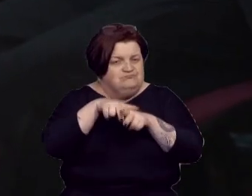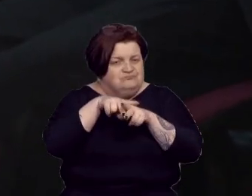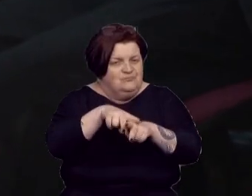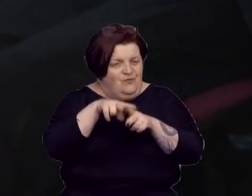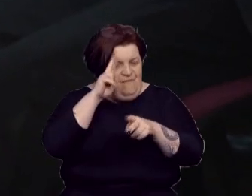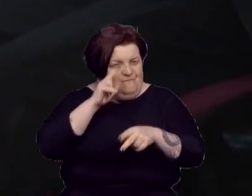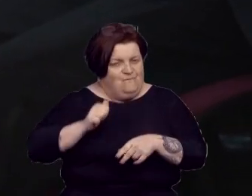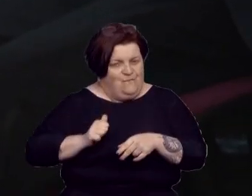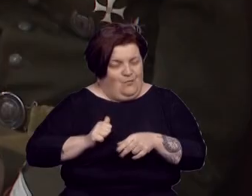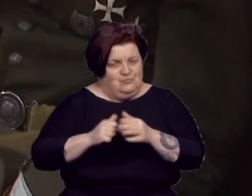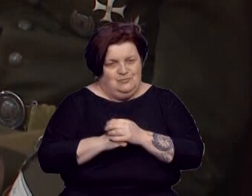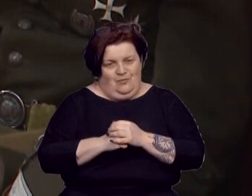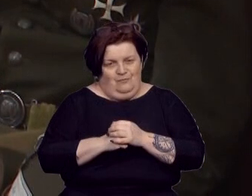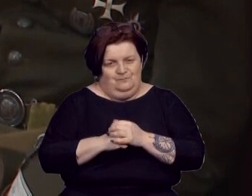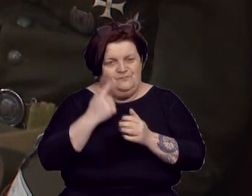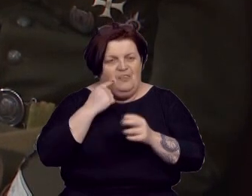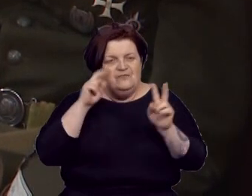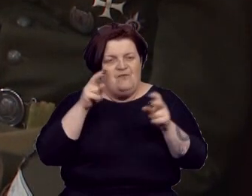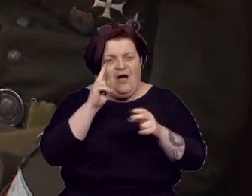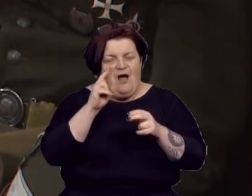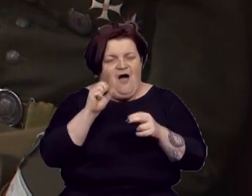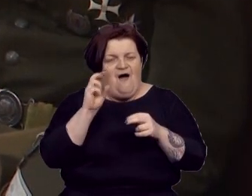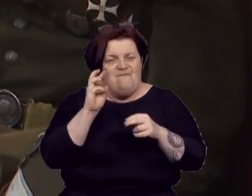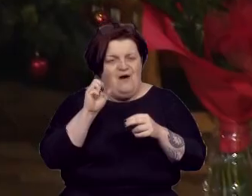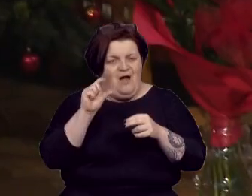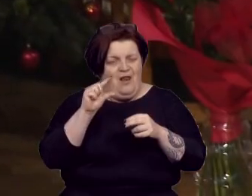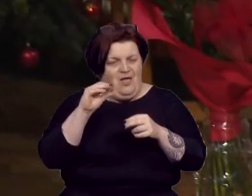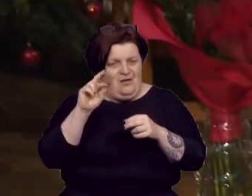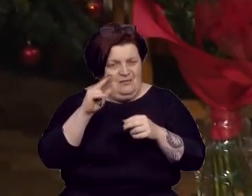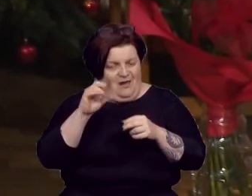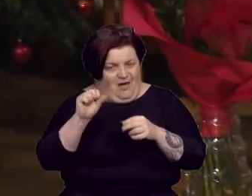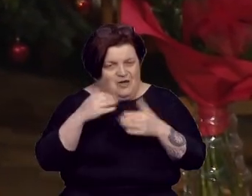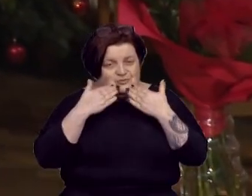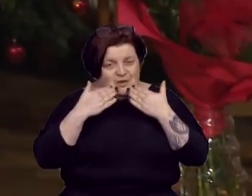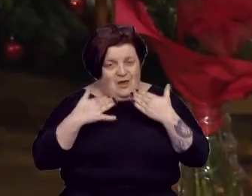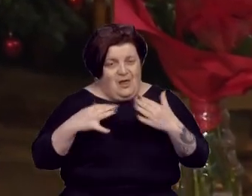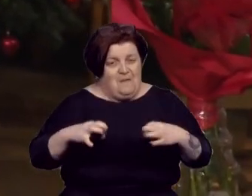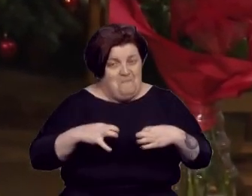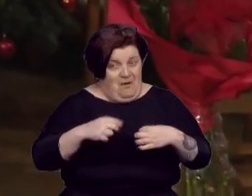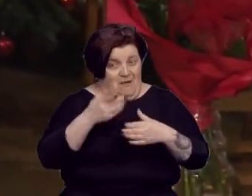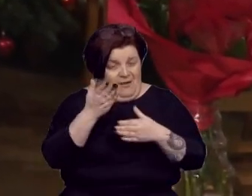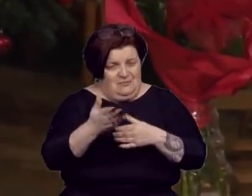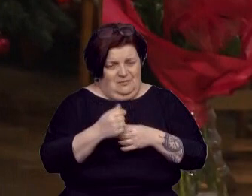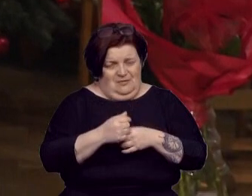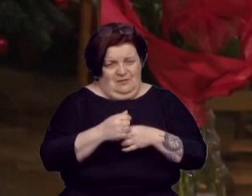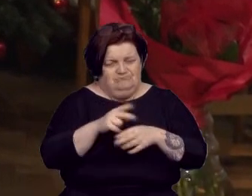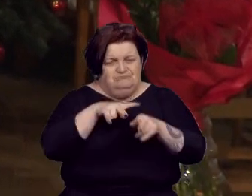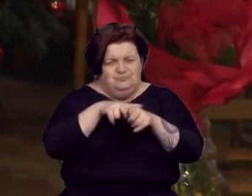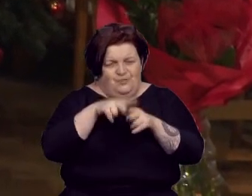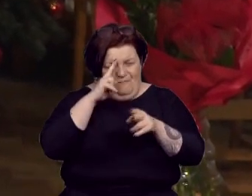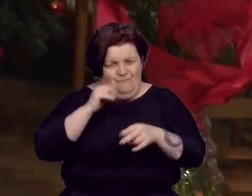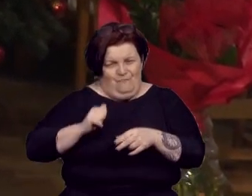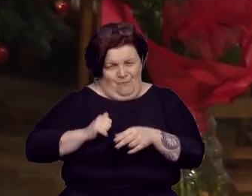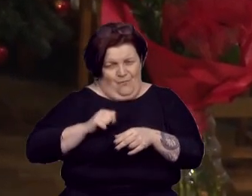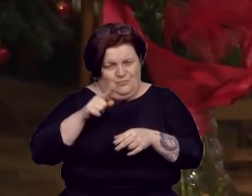kawaleria. I od kilkudziesięciu lat właśnie dzięki pani kawaleryjska tożsamość